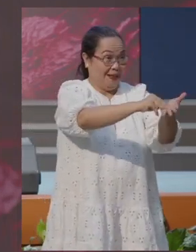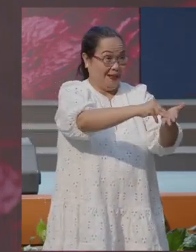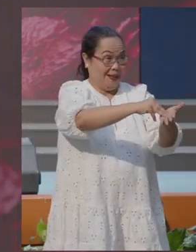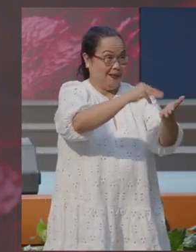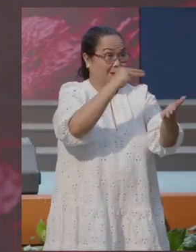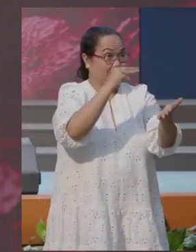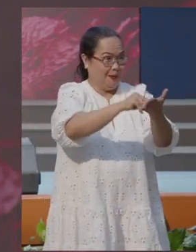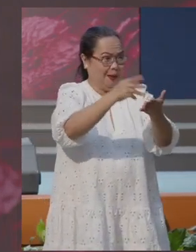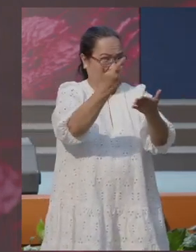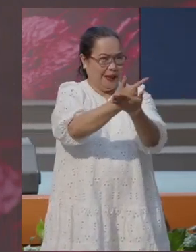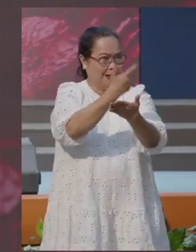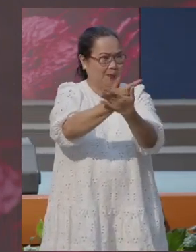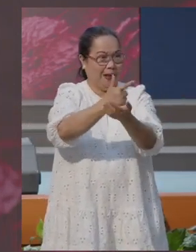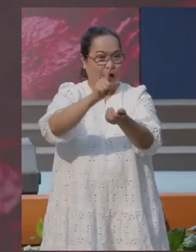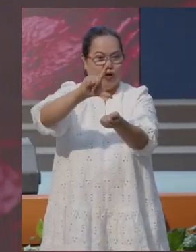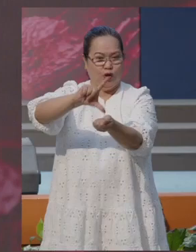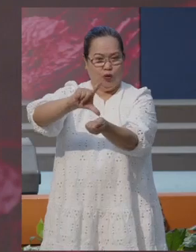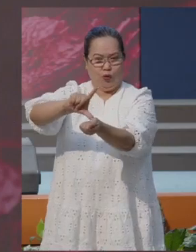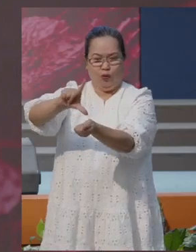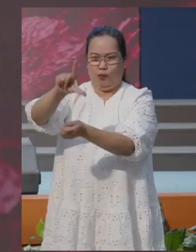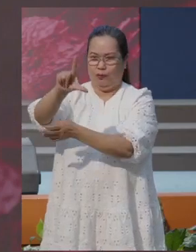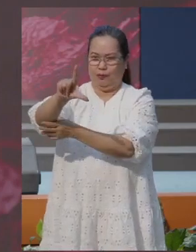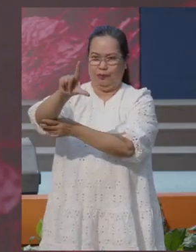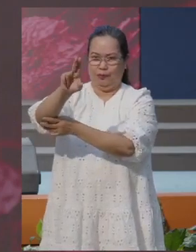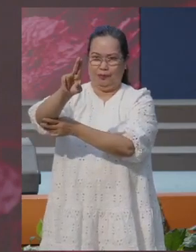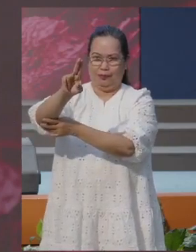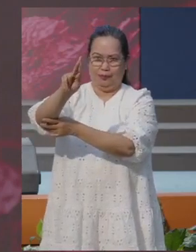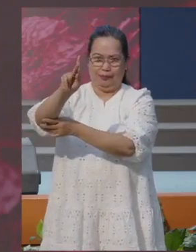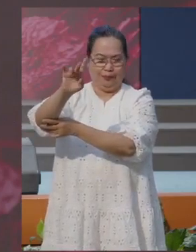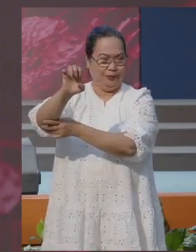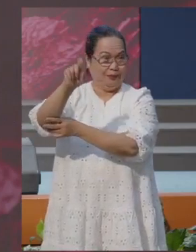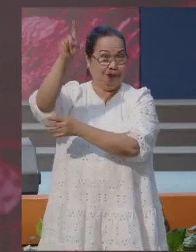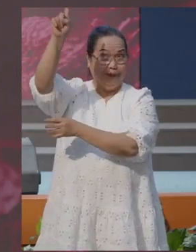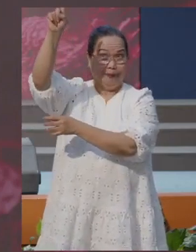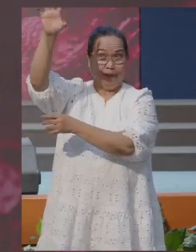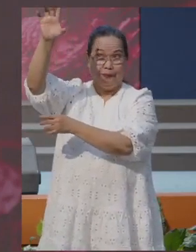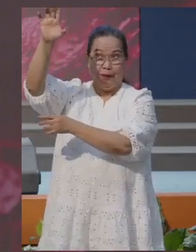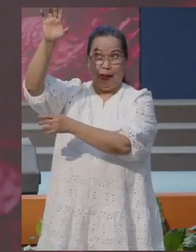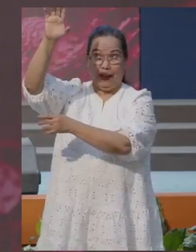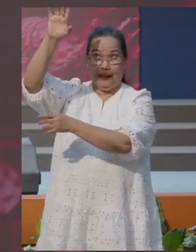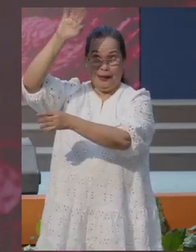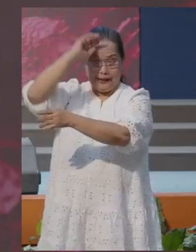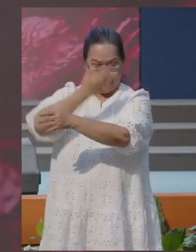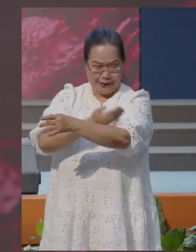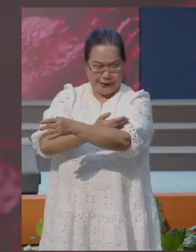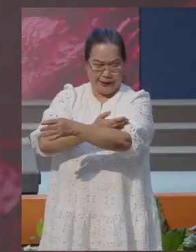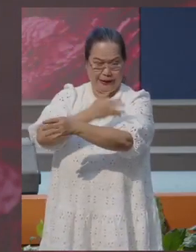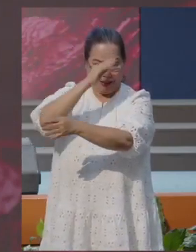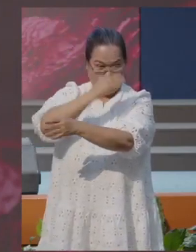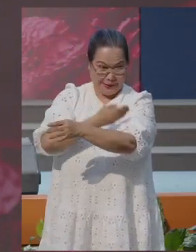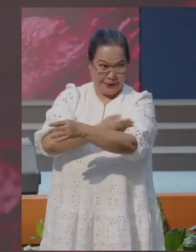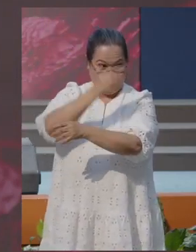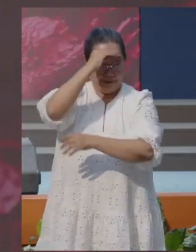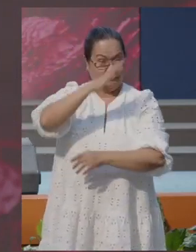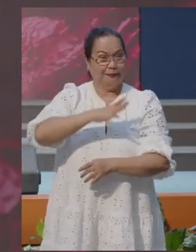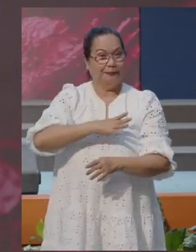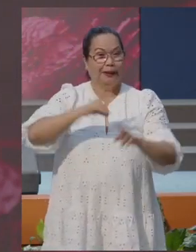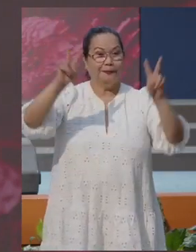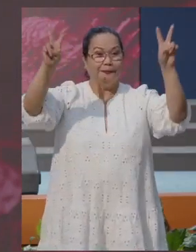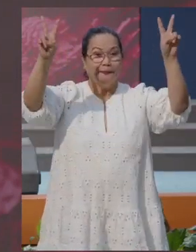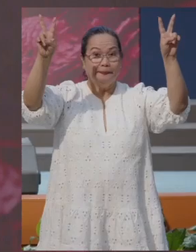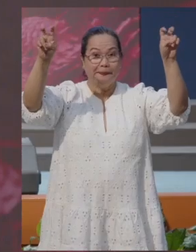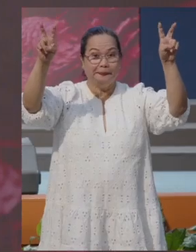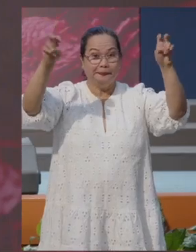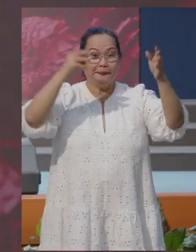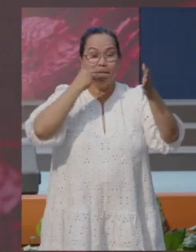sa Gospel of Luke na pinamagatan nating God the Son, Son of Man. At ang title po ng ating